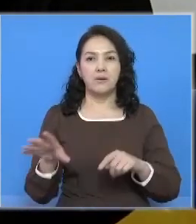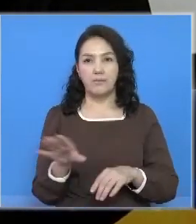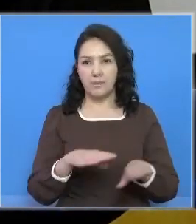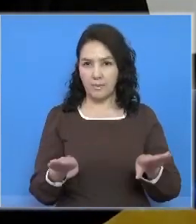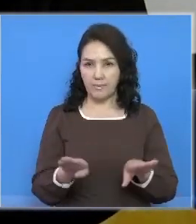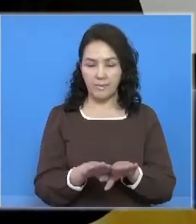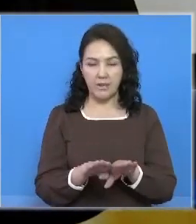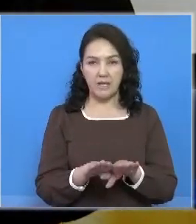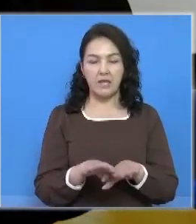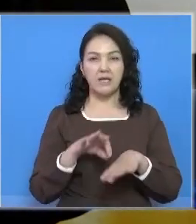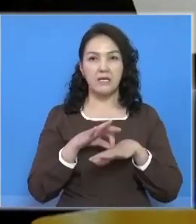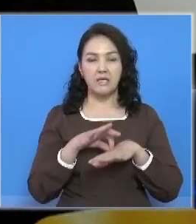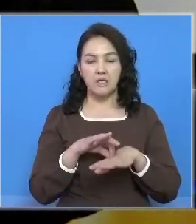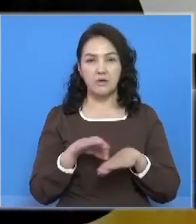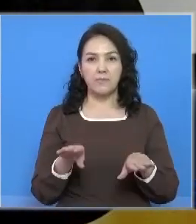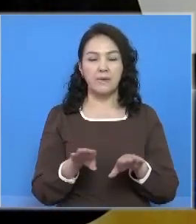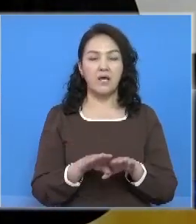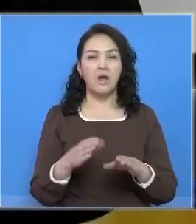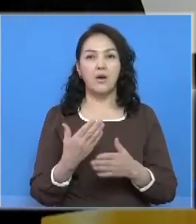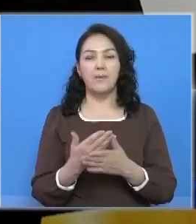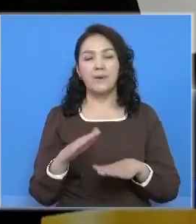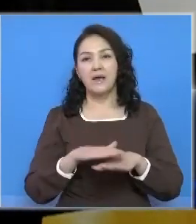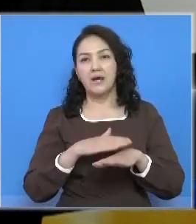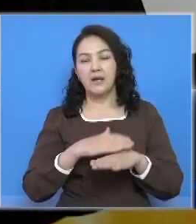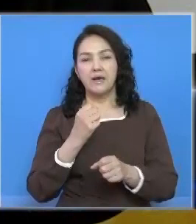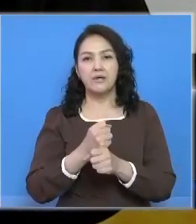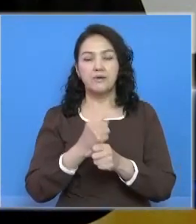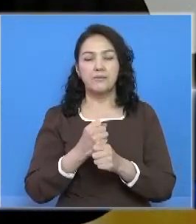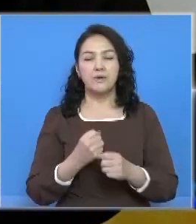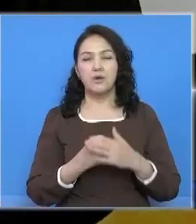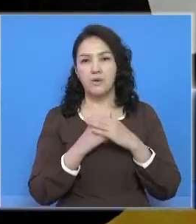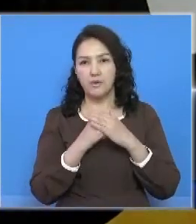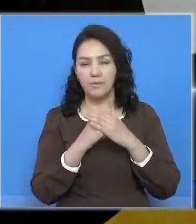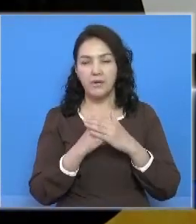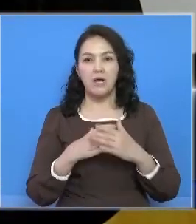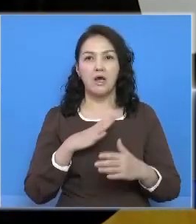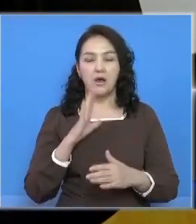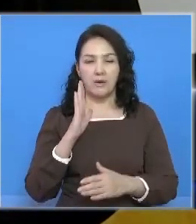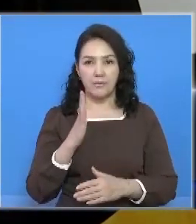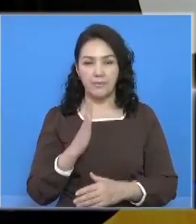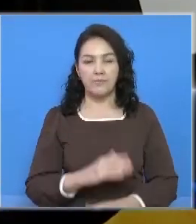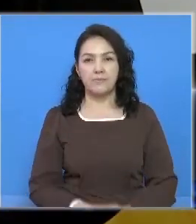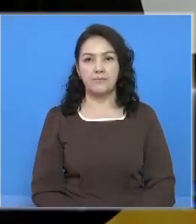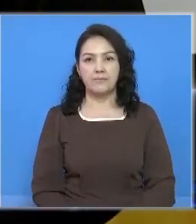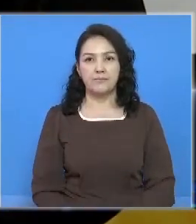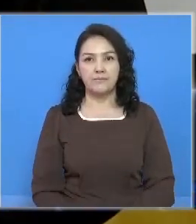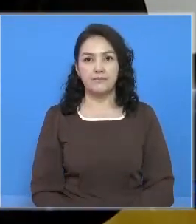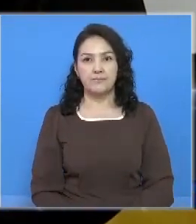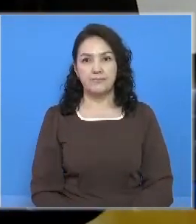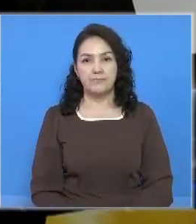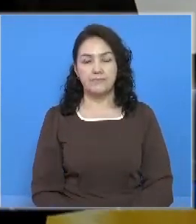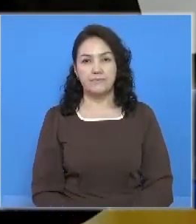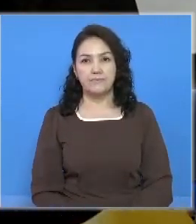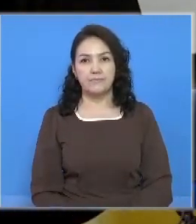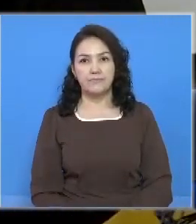сондай ізеттілікпен сондай ниетпен, сондай үлкен жүрекпен жүре алатын азаматтар ғой деп ойлаймын.